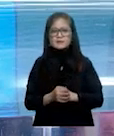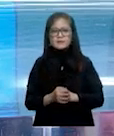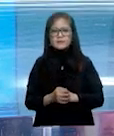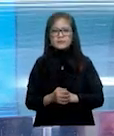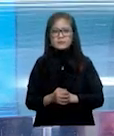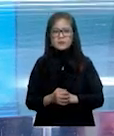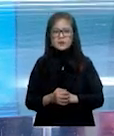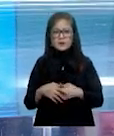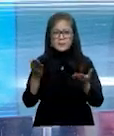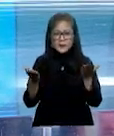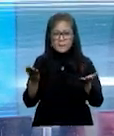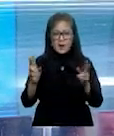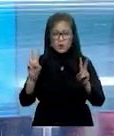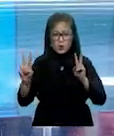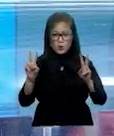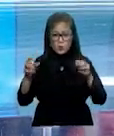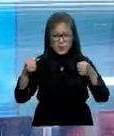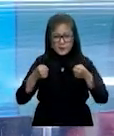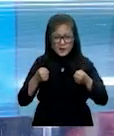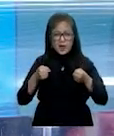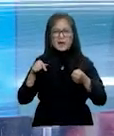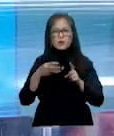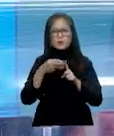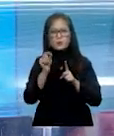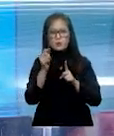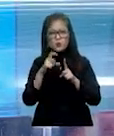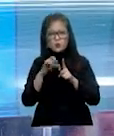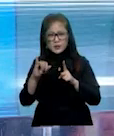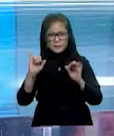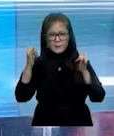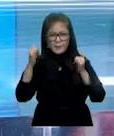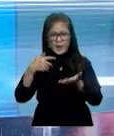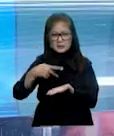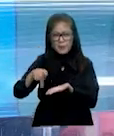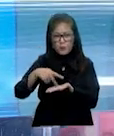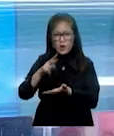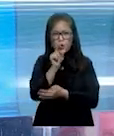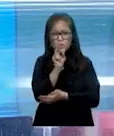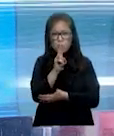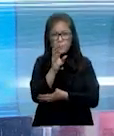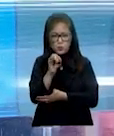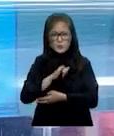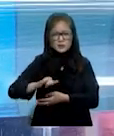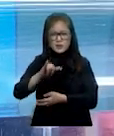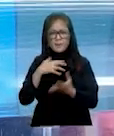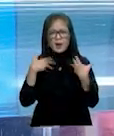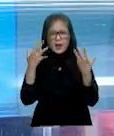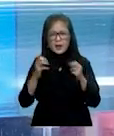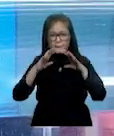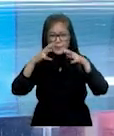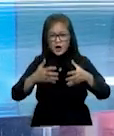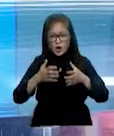Pemirsa, usai ditahan imbang 2-2 saat menghadapi Burundi, para pemain timnas U20 menggelar doa bersama. Berharap ajang Piala